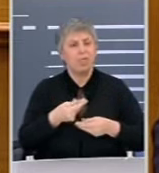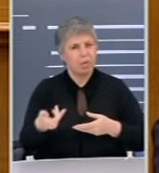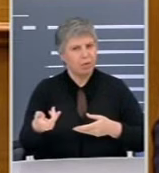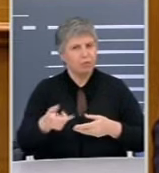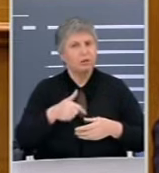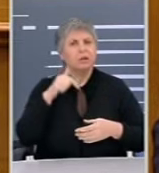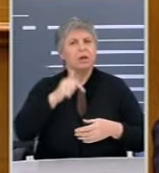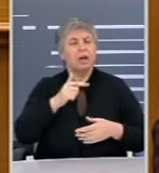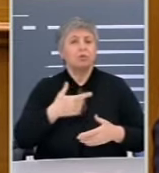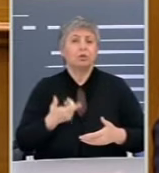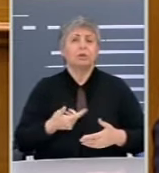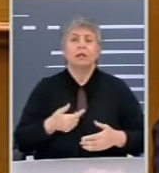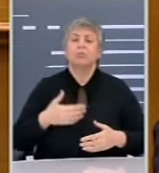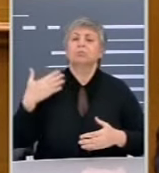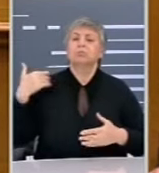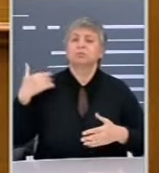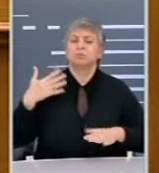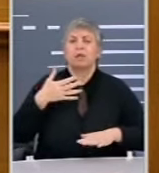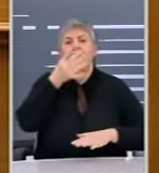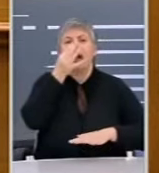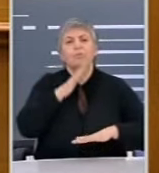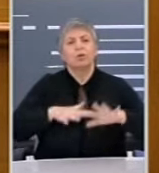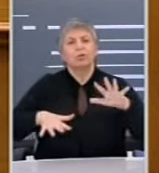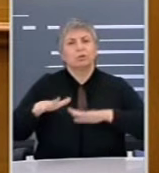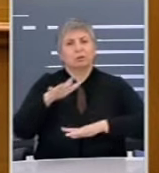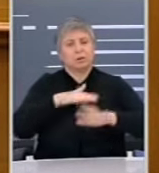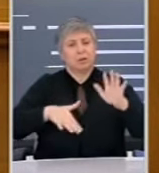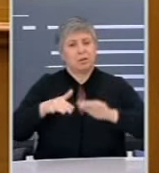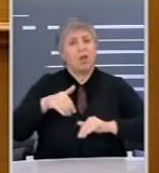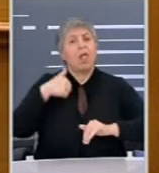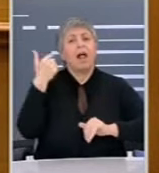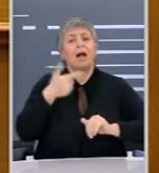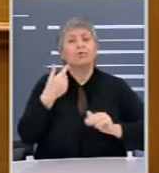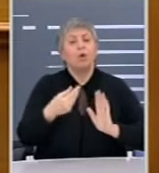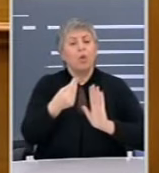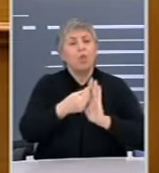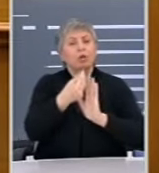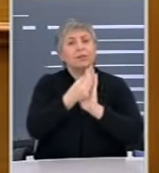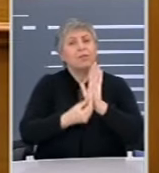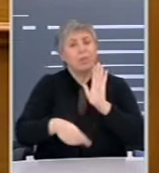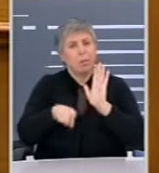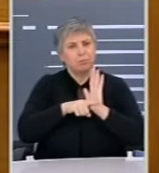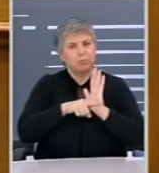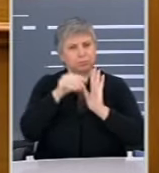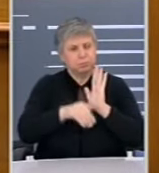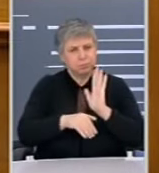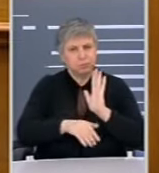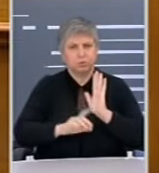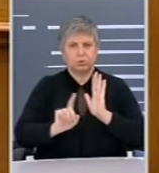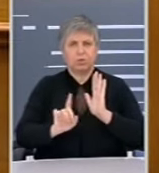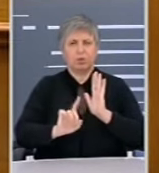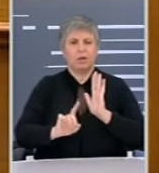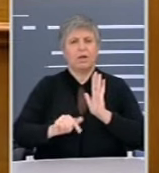μεγάλων σκανδάλων του χς είχε επίδραση για τη βαθμολογία της χώρας αφού καταδεικνύεται η ύπαρξη